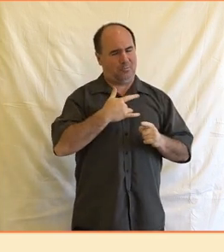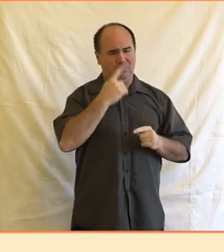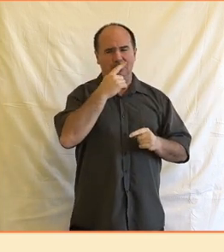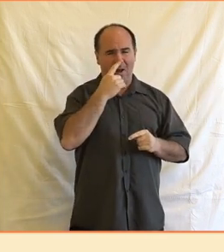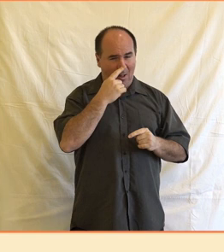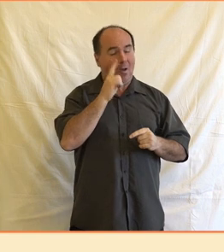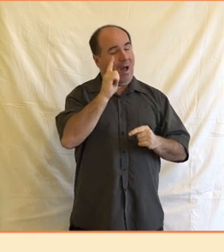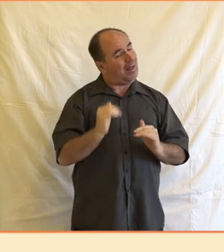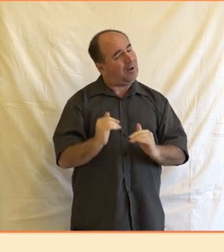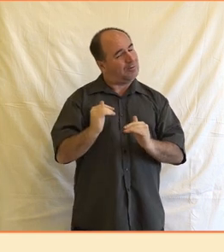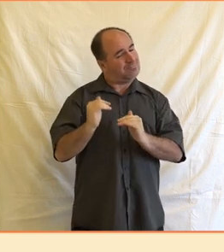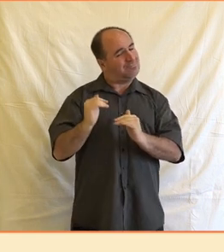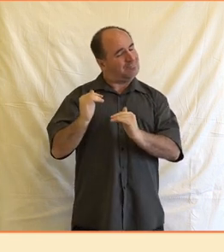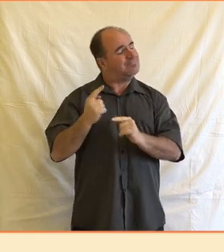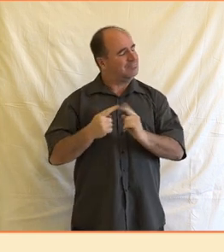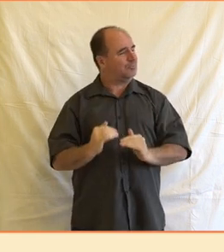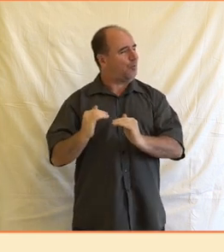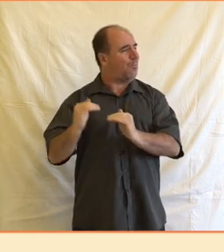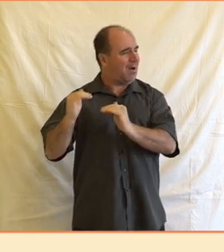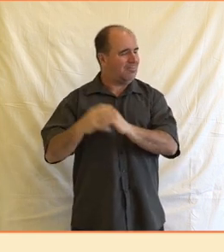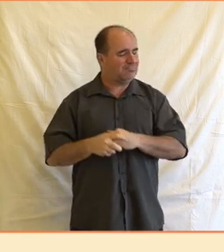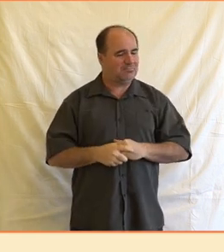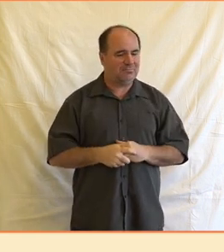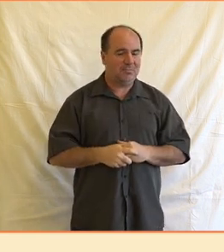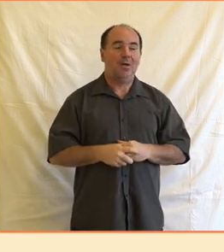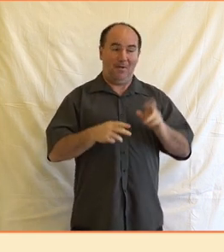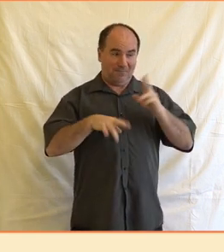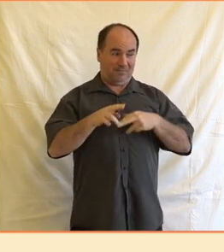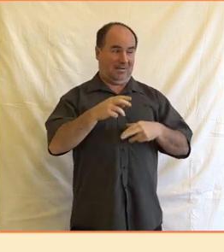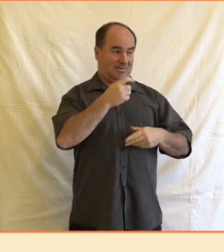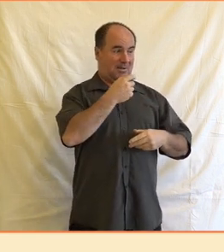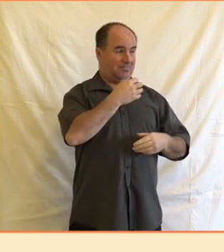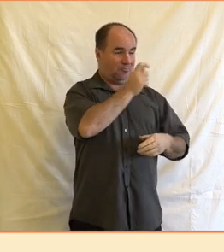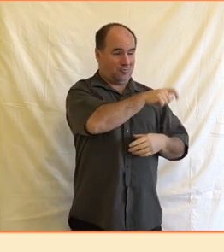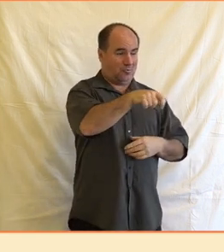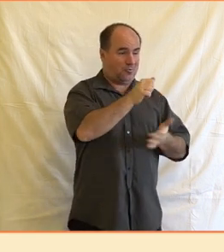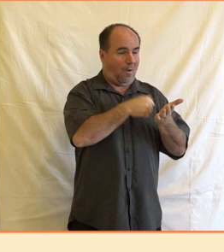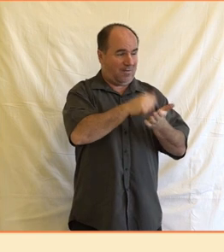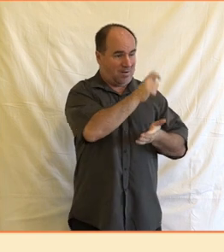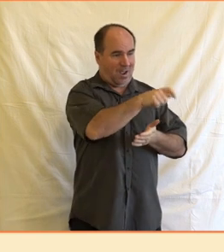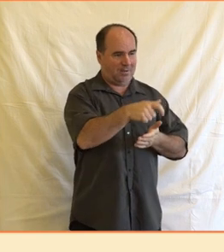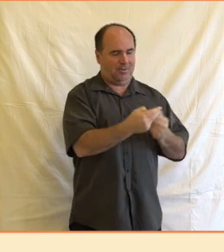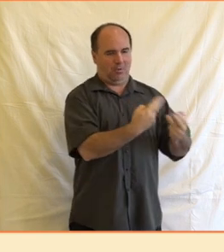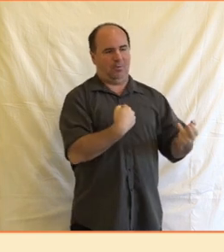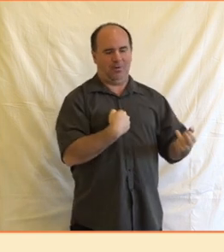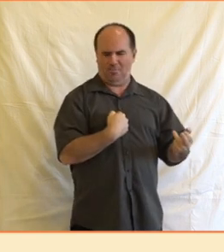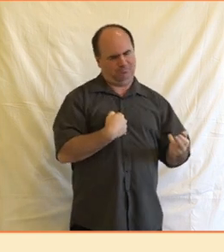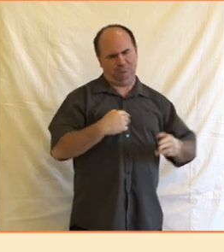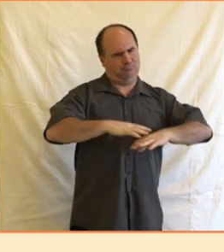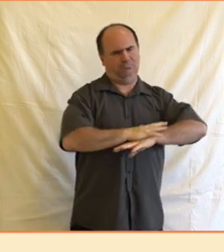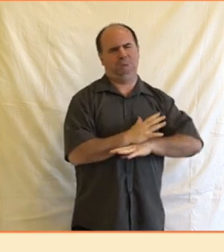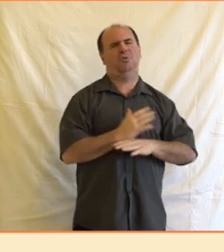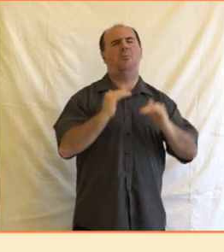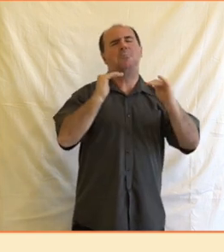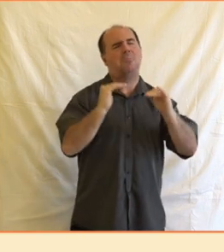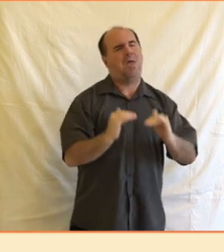roste. Naopak více novinářů spíše vnímá, že ten počet klesá, velká část